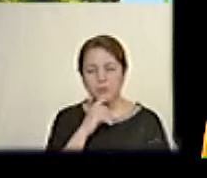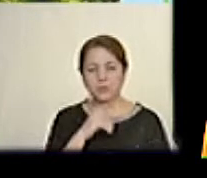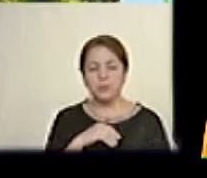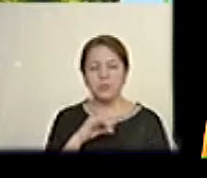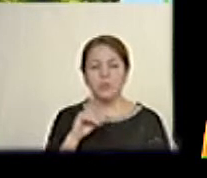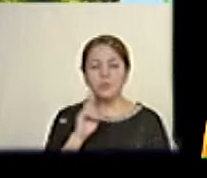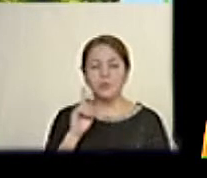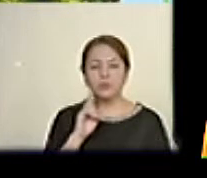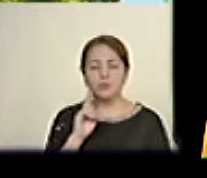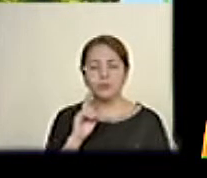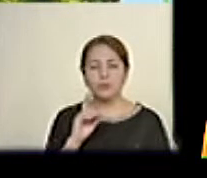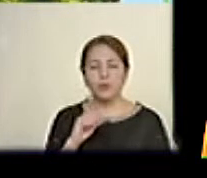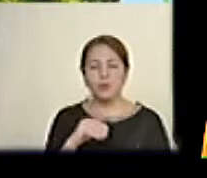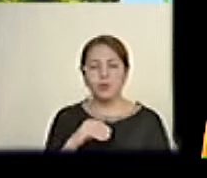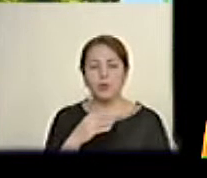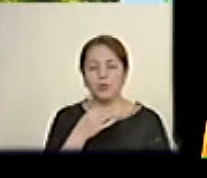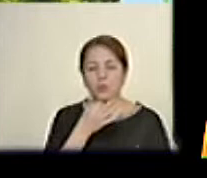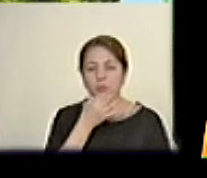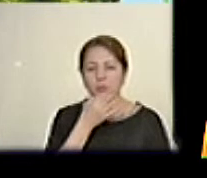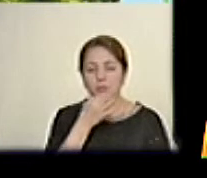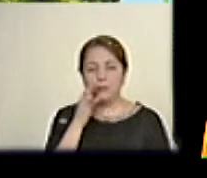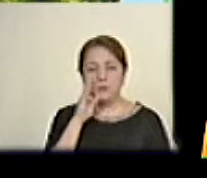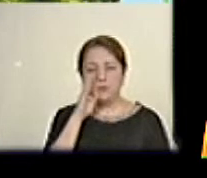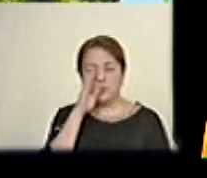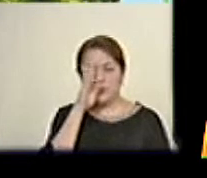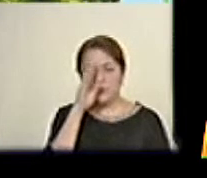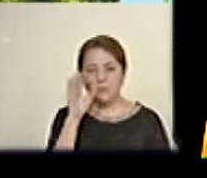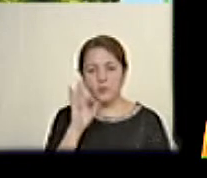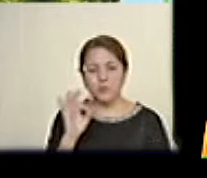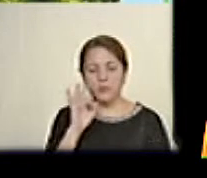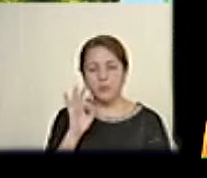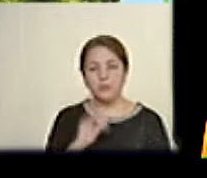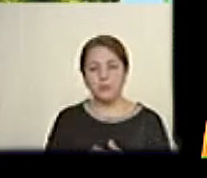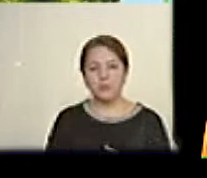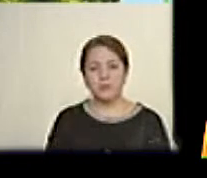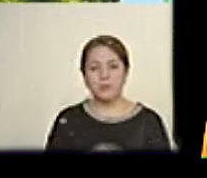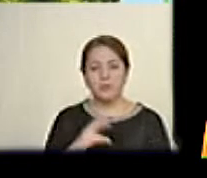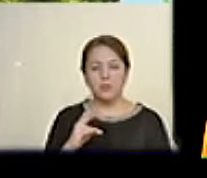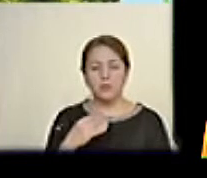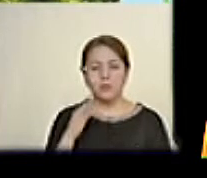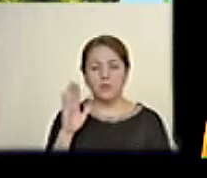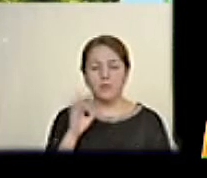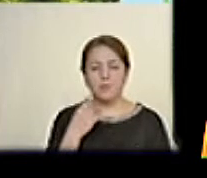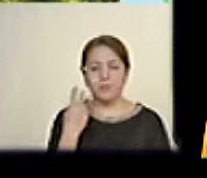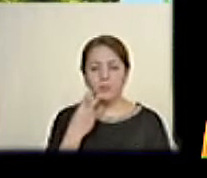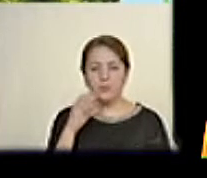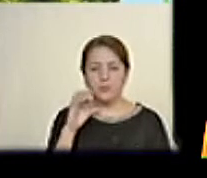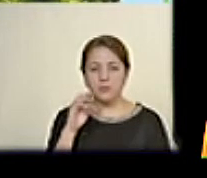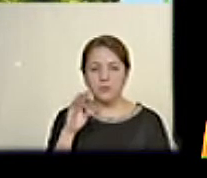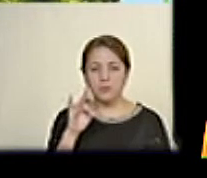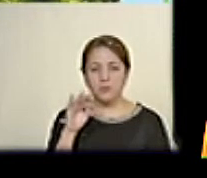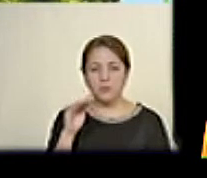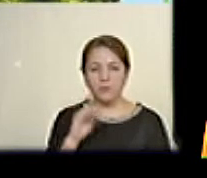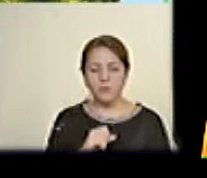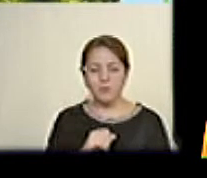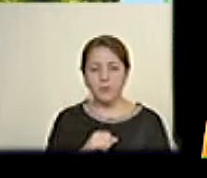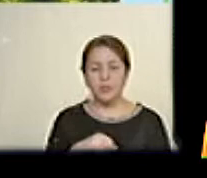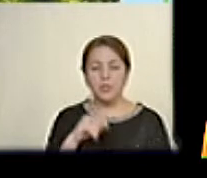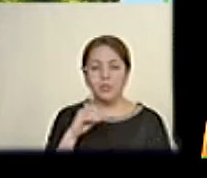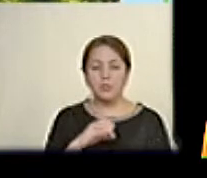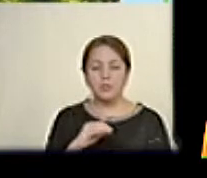Ни одно слово не указывает на время дня. Во второй строфе идет развитие